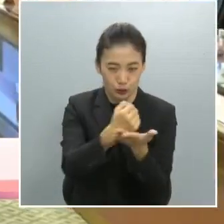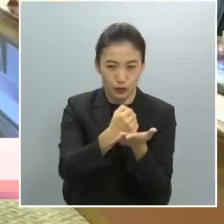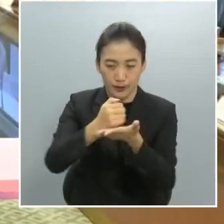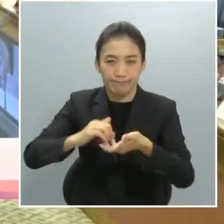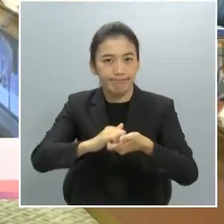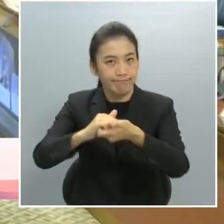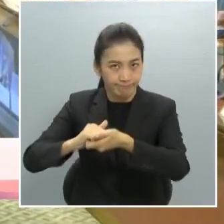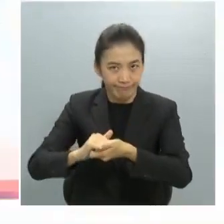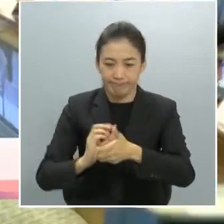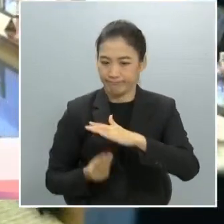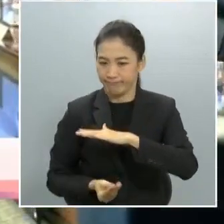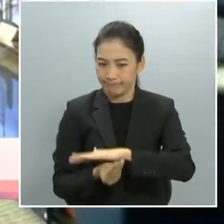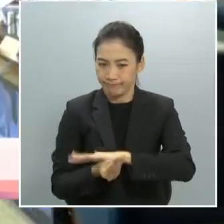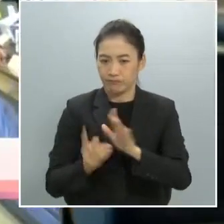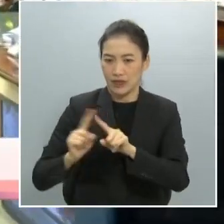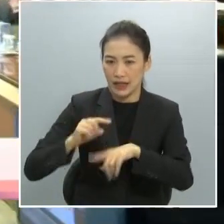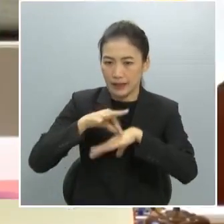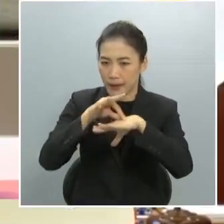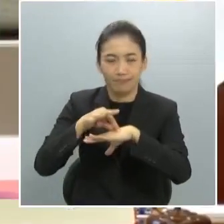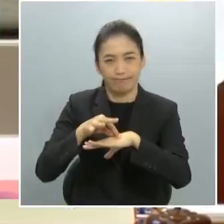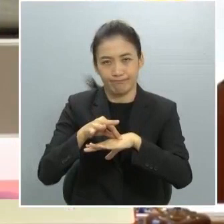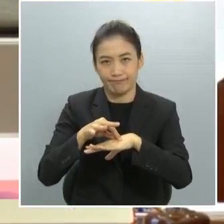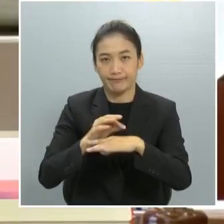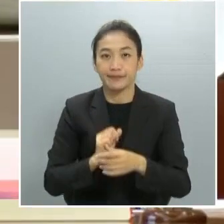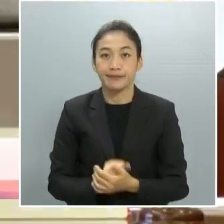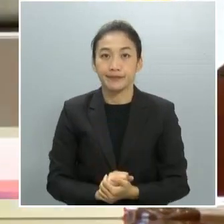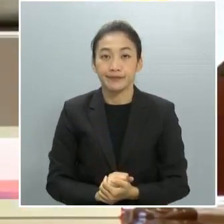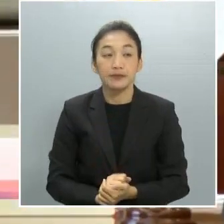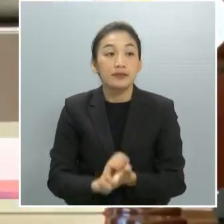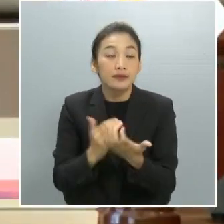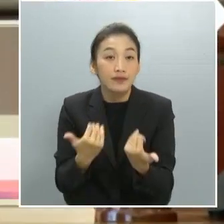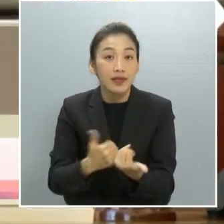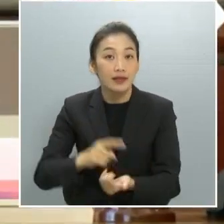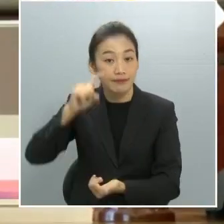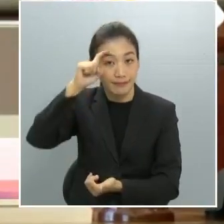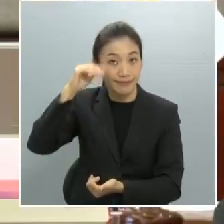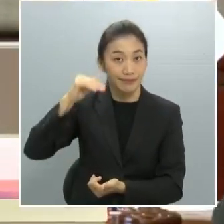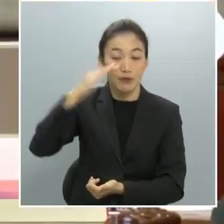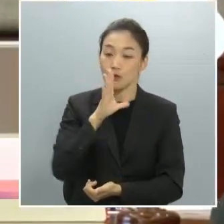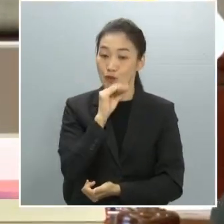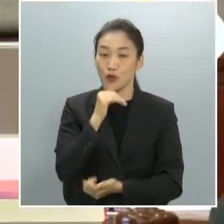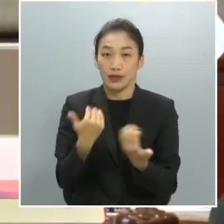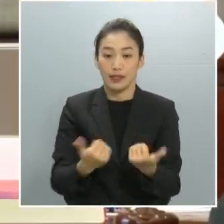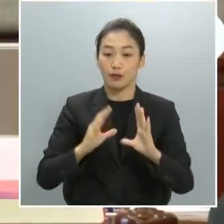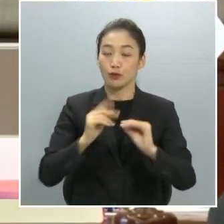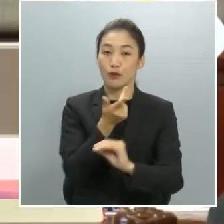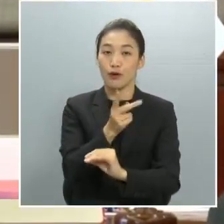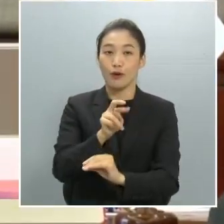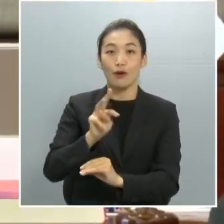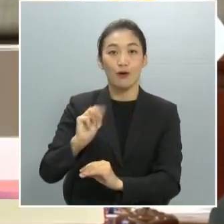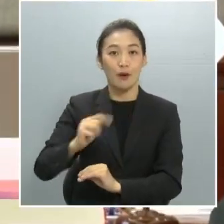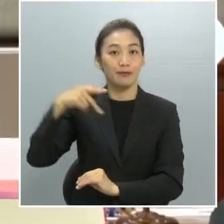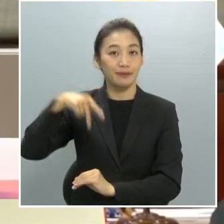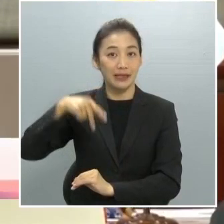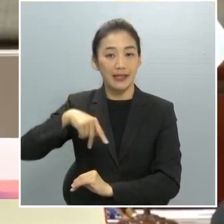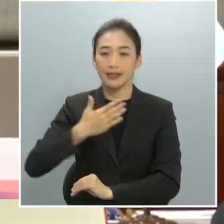สวัสดีครับสวัสดีทุกท่านครับสวัสดีครับวันนี้เป็นการประชุมครม.นัดพิเศษผมอยากขอชี้แจงแนวท